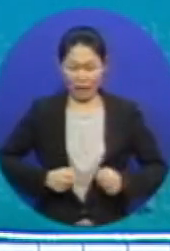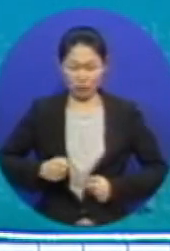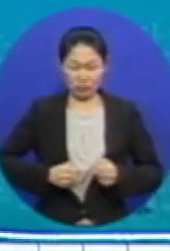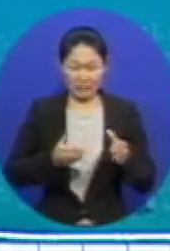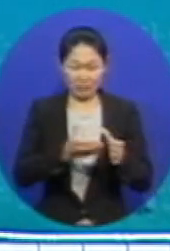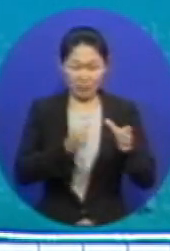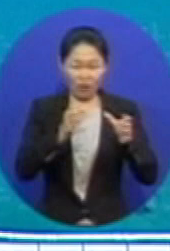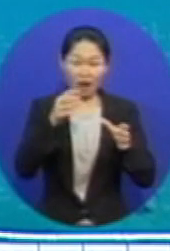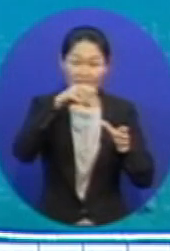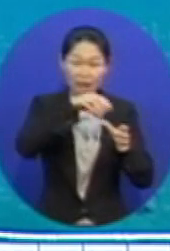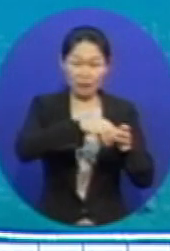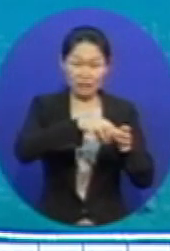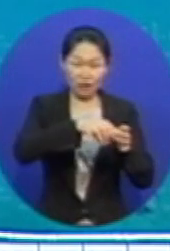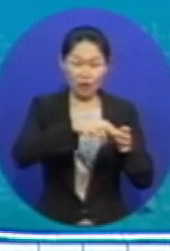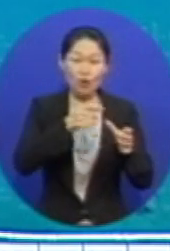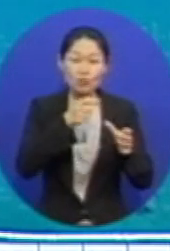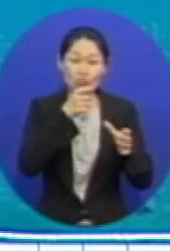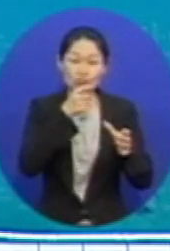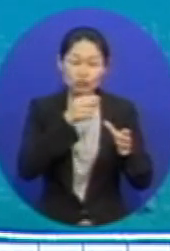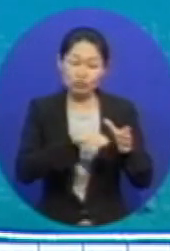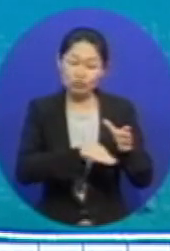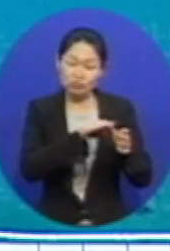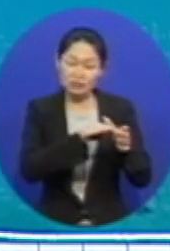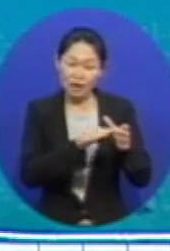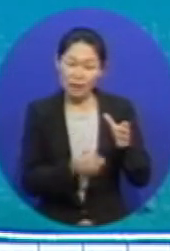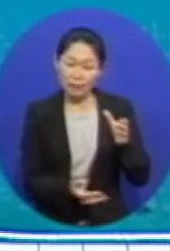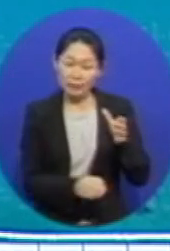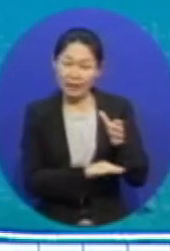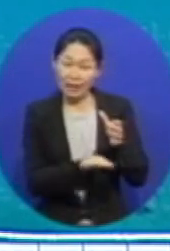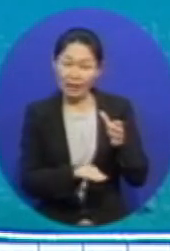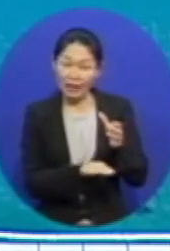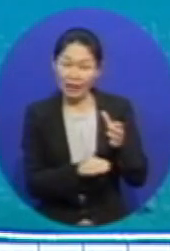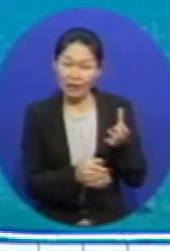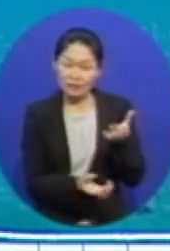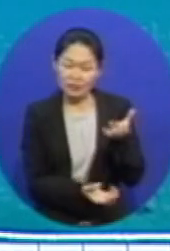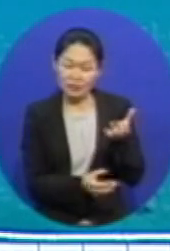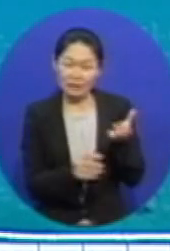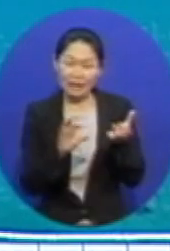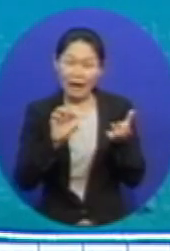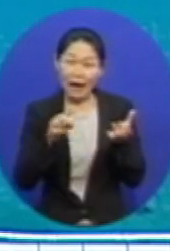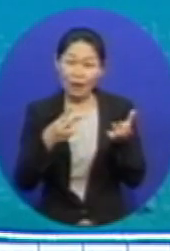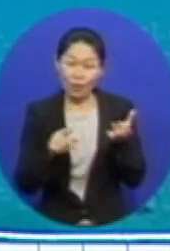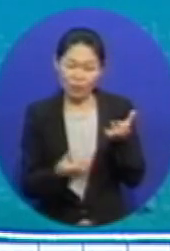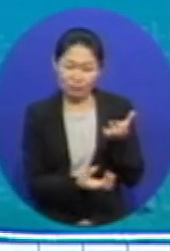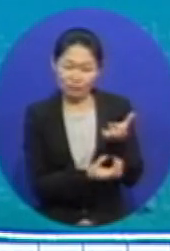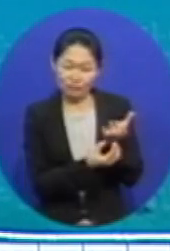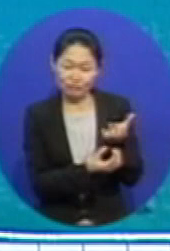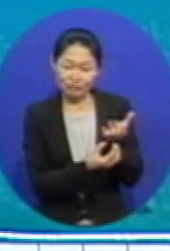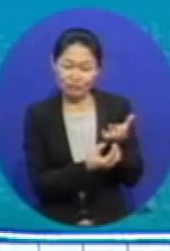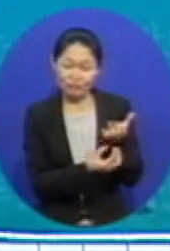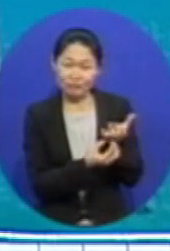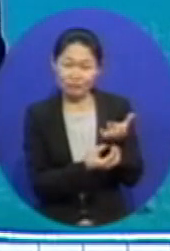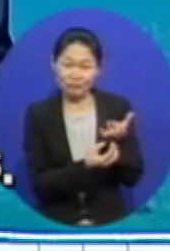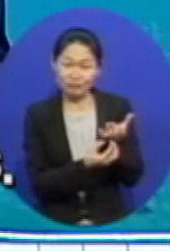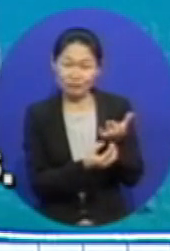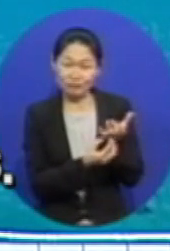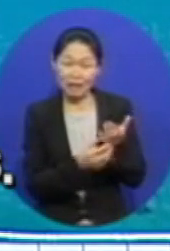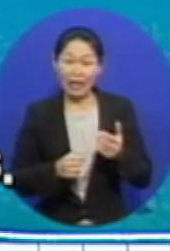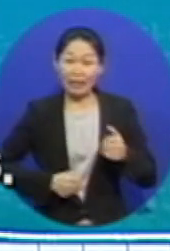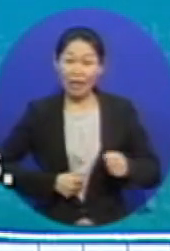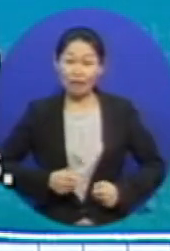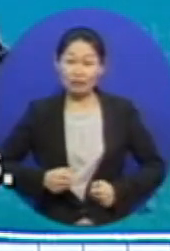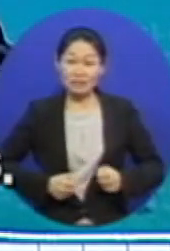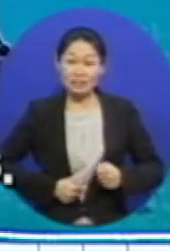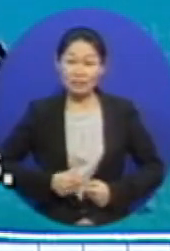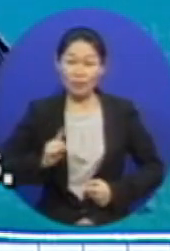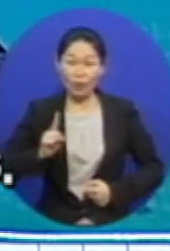거기다 물에 담아 놓고 밑에서 이제 알콜램프 로 부를 됩니다 개구리는